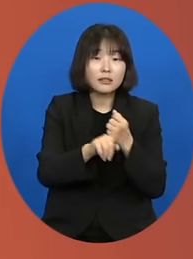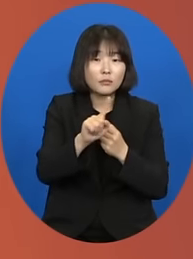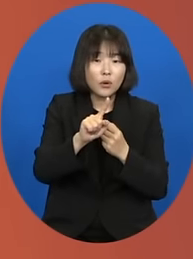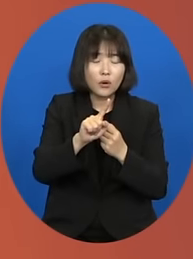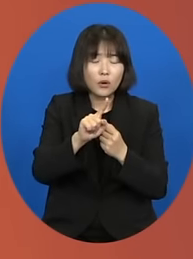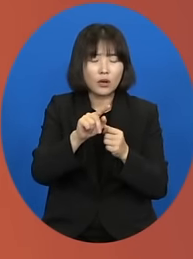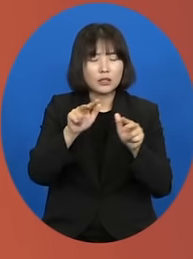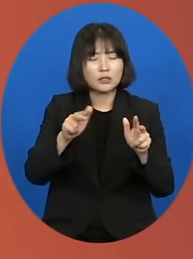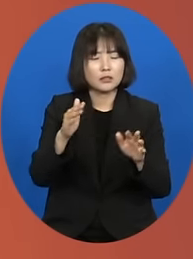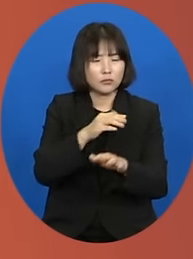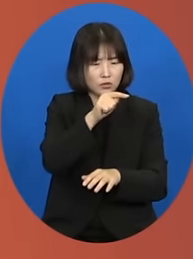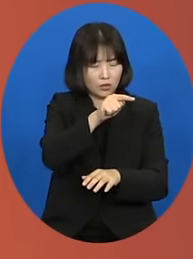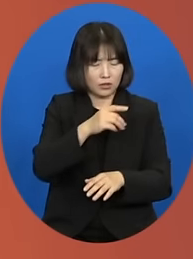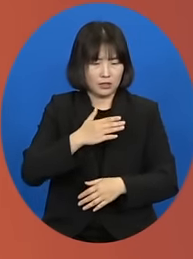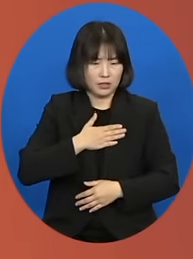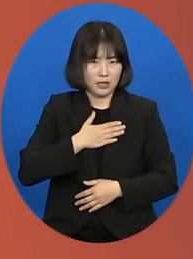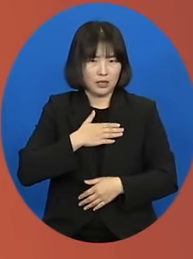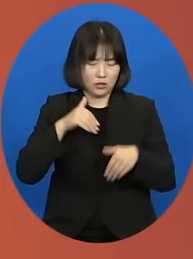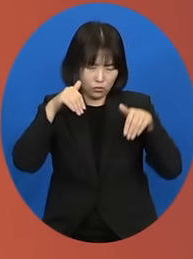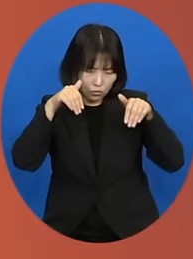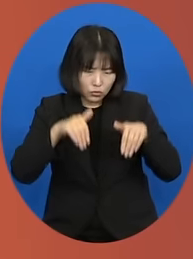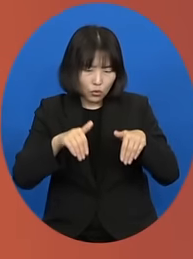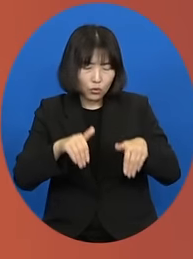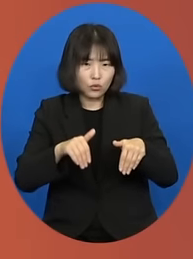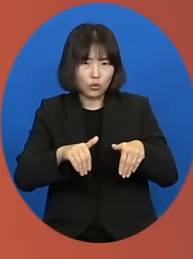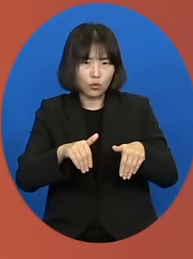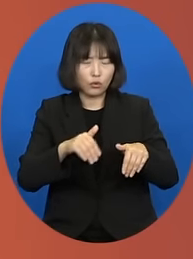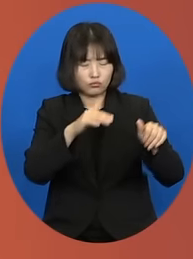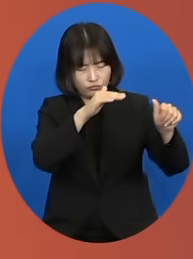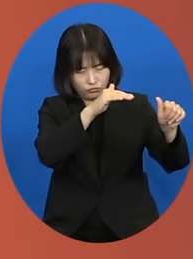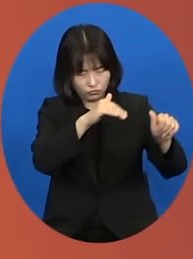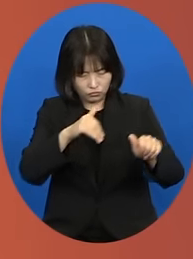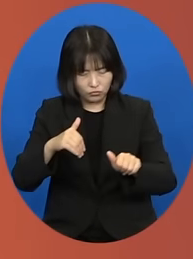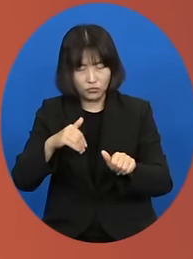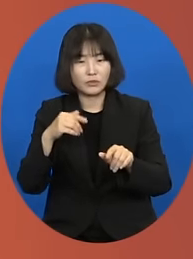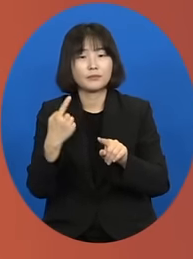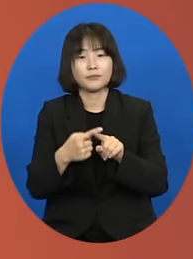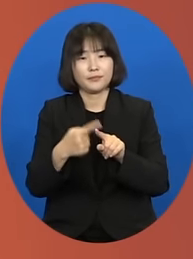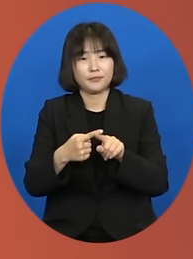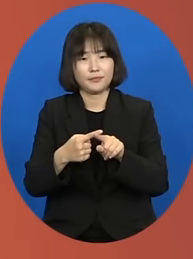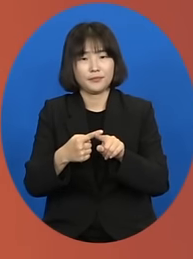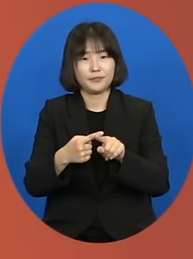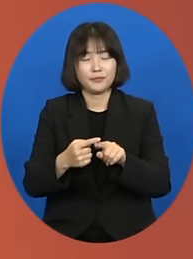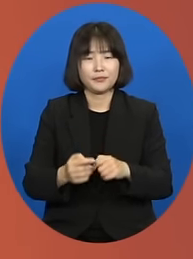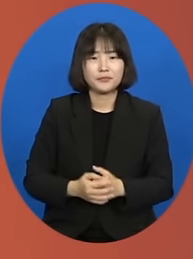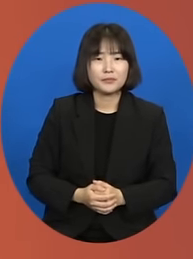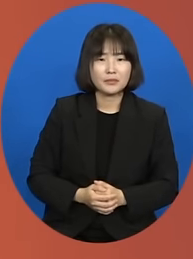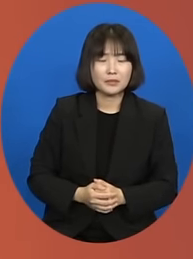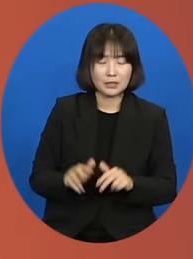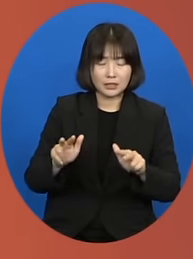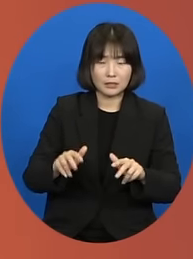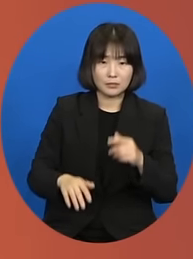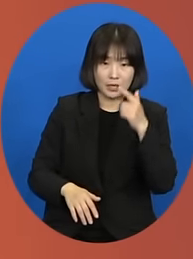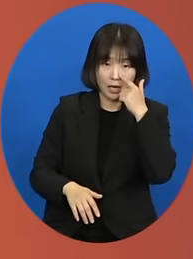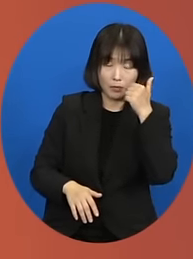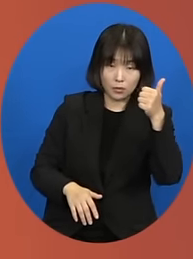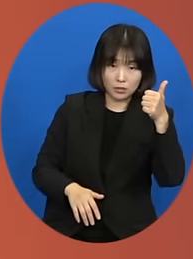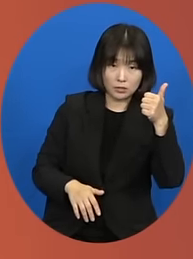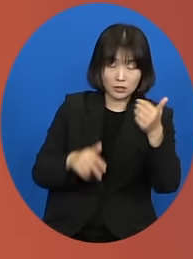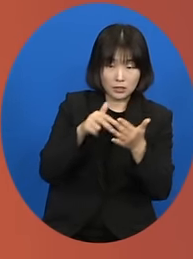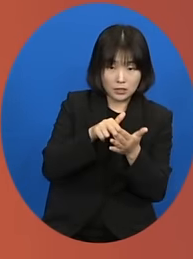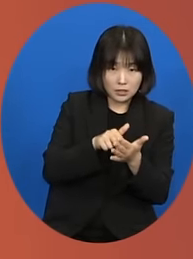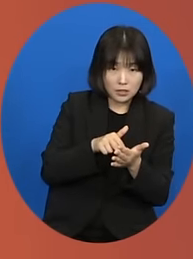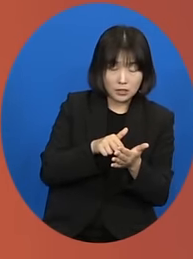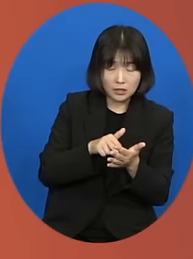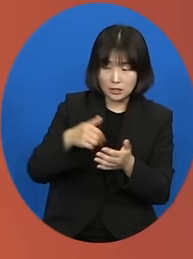종으로, 나의 종으로 부르시는 것입니다. 그러나 지금 아버지는 그 아들에게 신발을